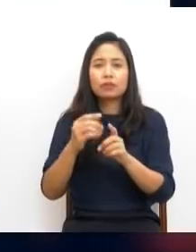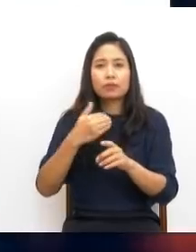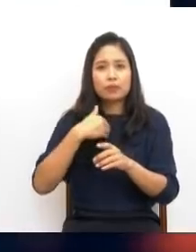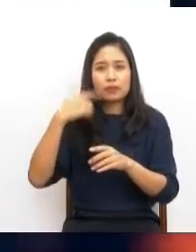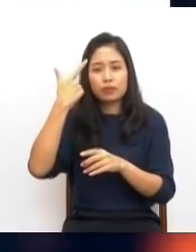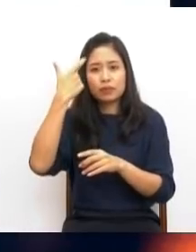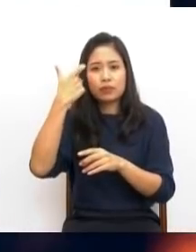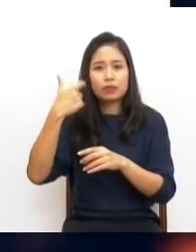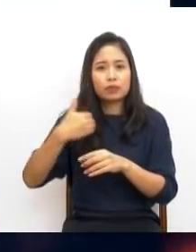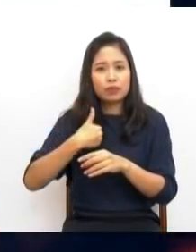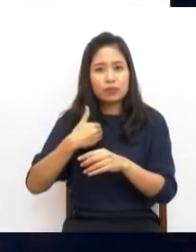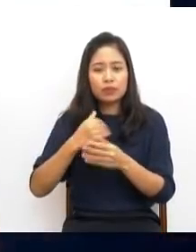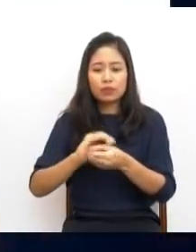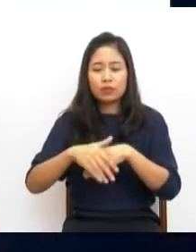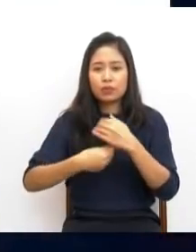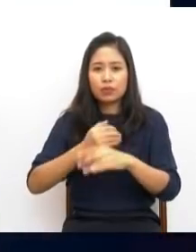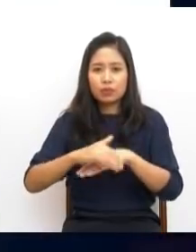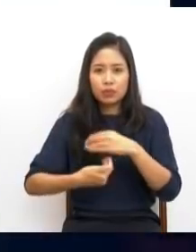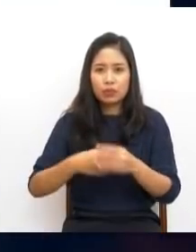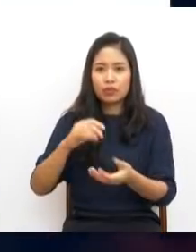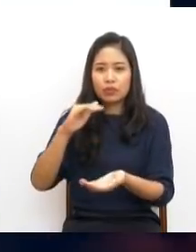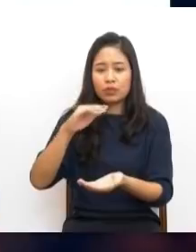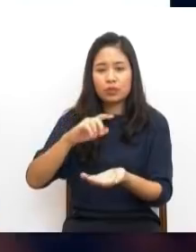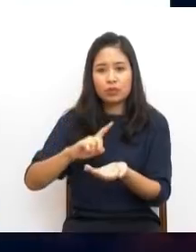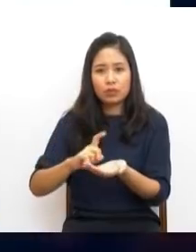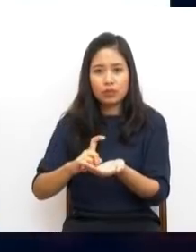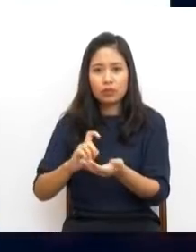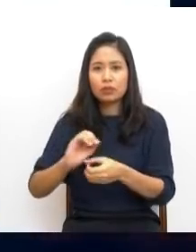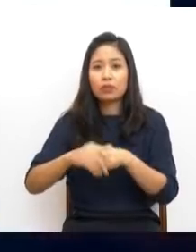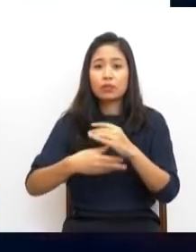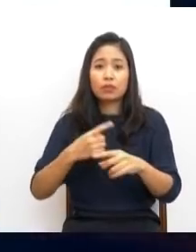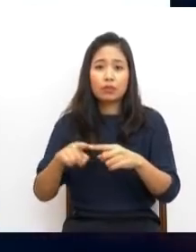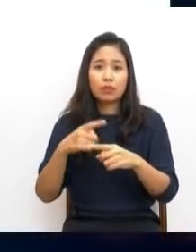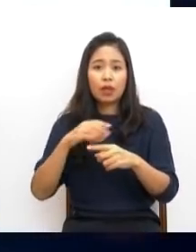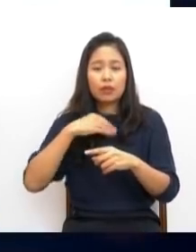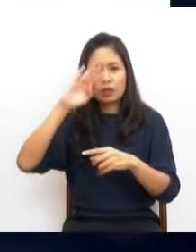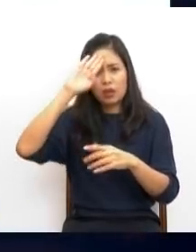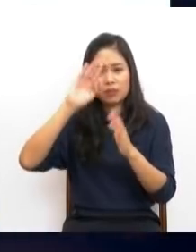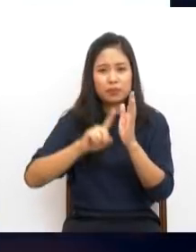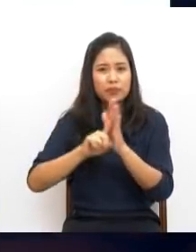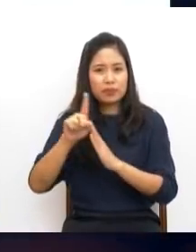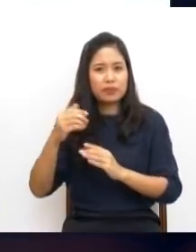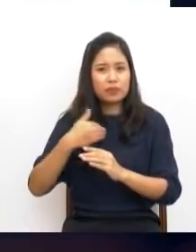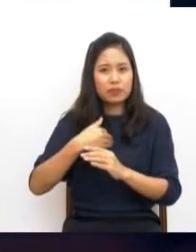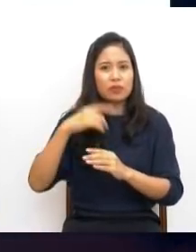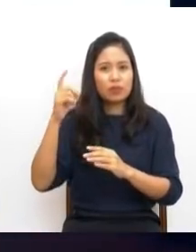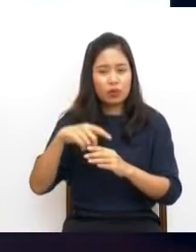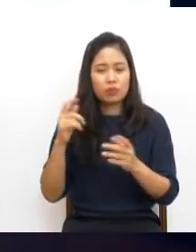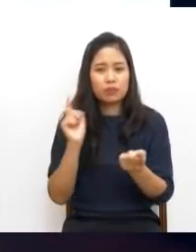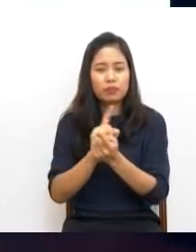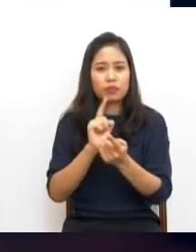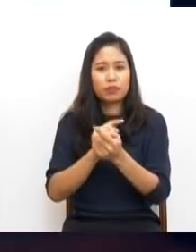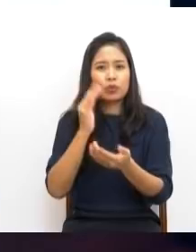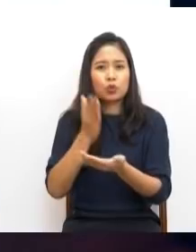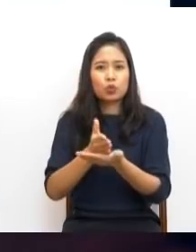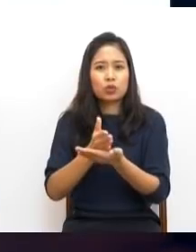ตั้งแต่ตรงทางเข้าโรงเรียนนะคะถ้าเกิดว่าเด็กมีไข้หรือมีอาการระบบทางเดินหายใจเฉียบพลันก็ต้องให้หยุดค่ะถ้าเกิดว่